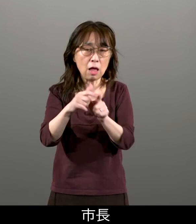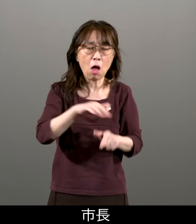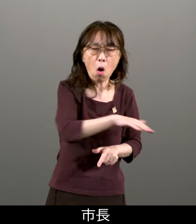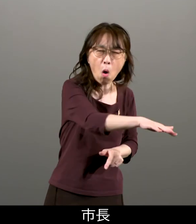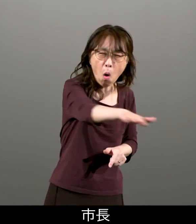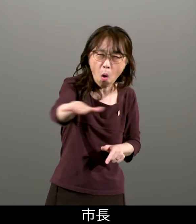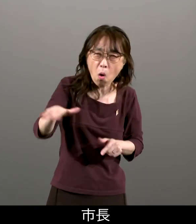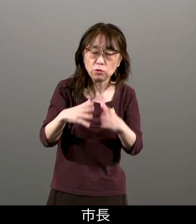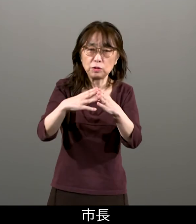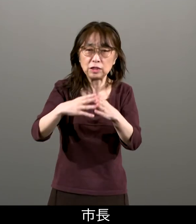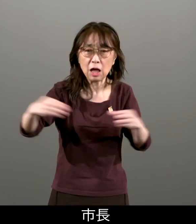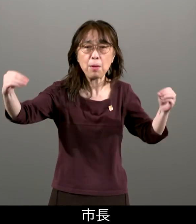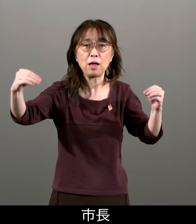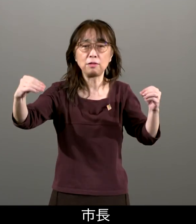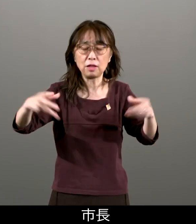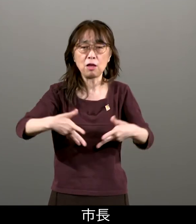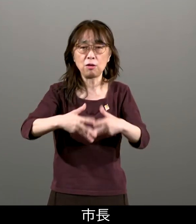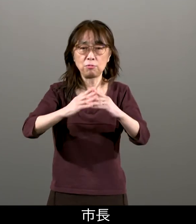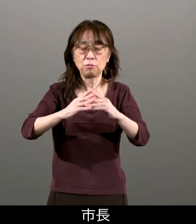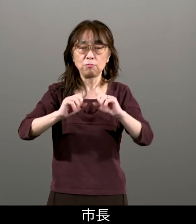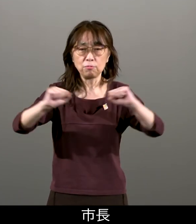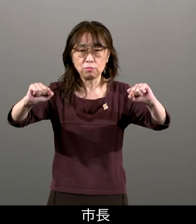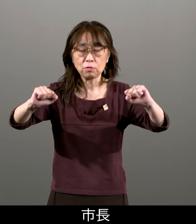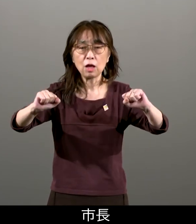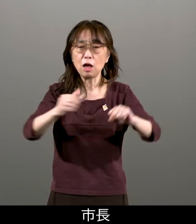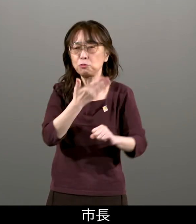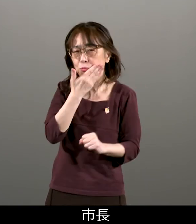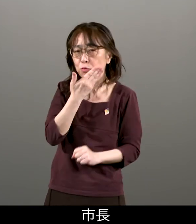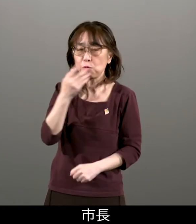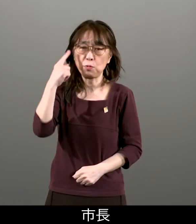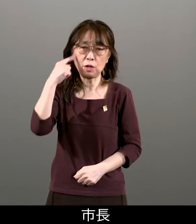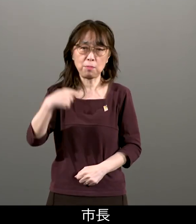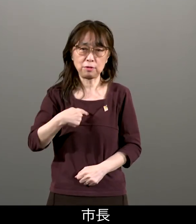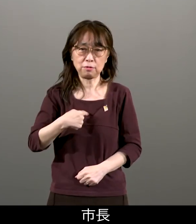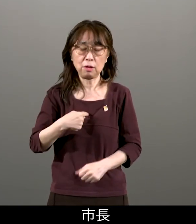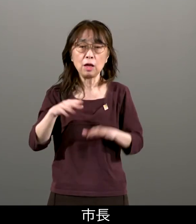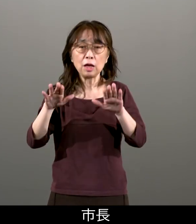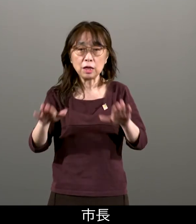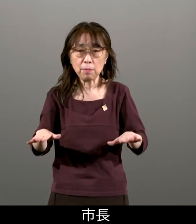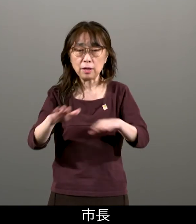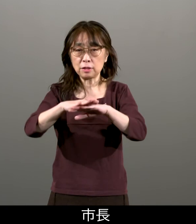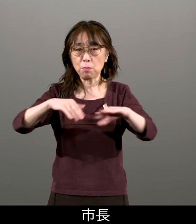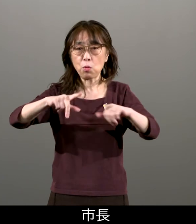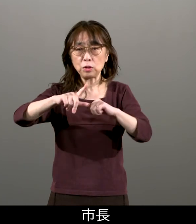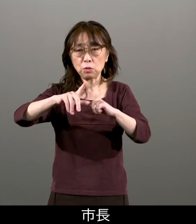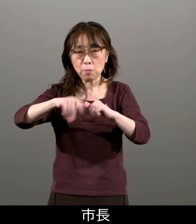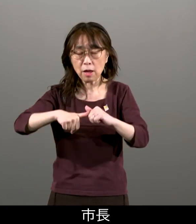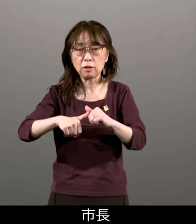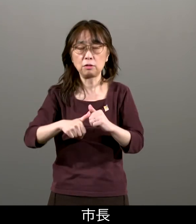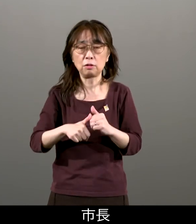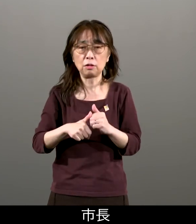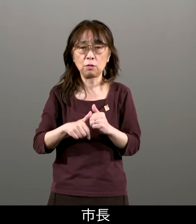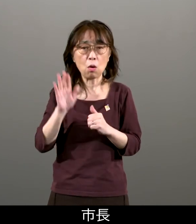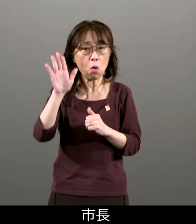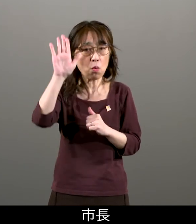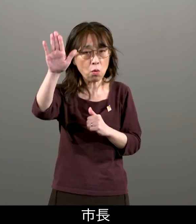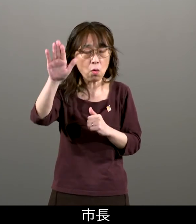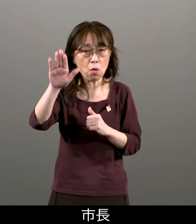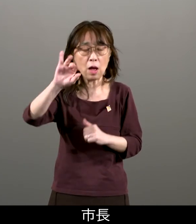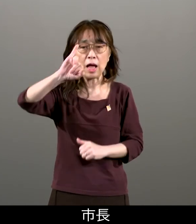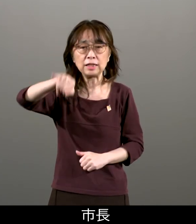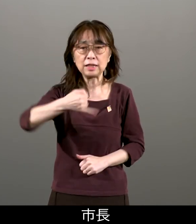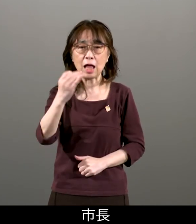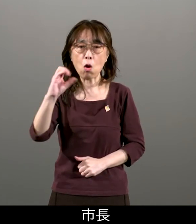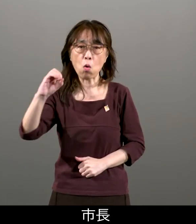致を進めていくことが重要だと考えております。このために札幌市では今後、JOC ととも